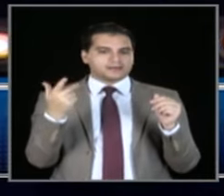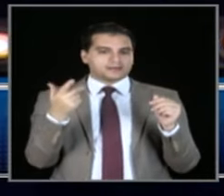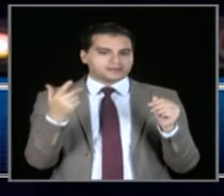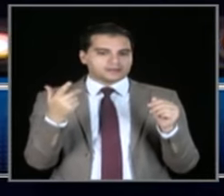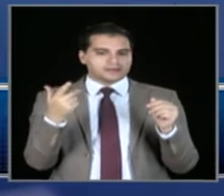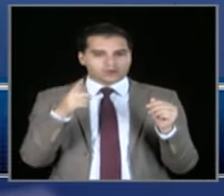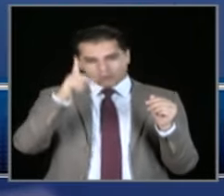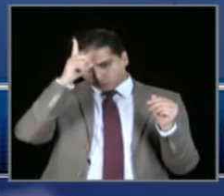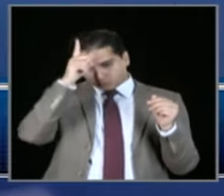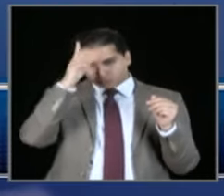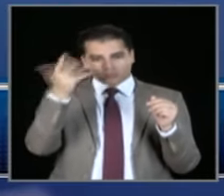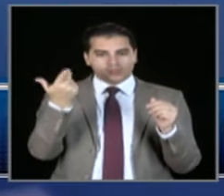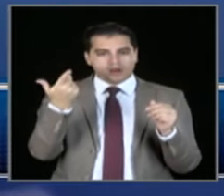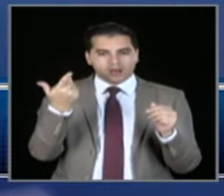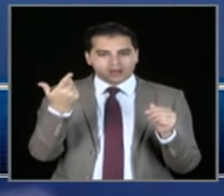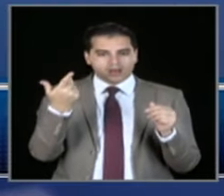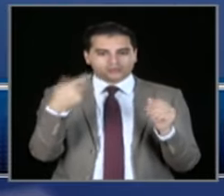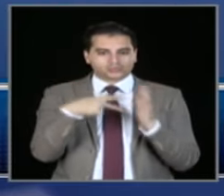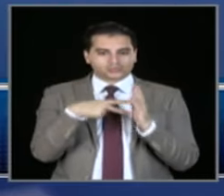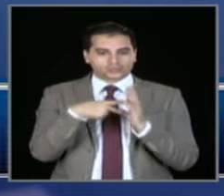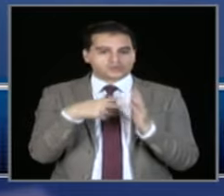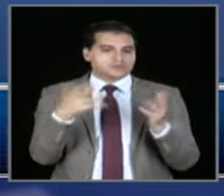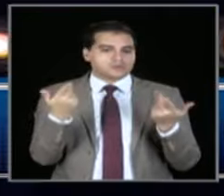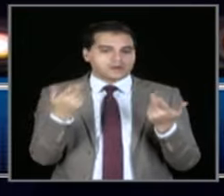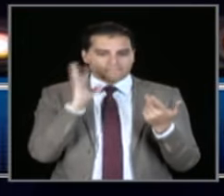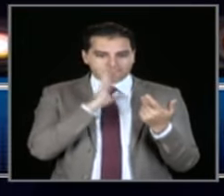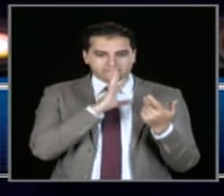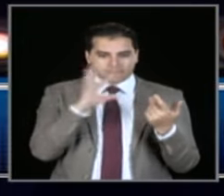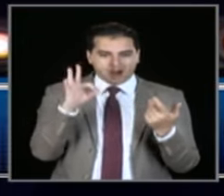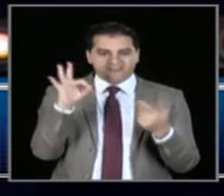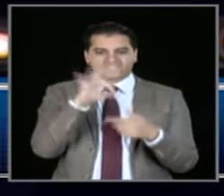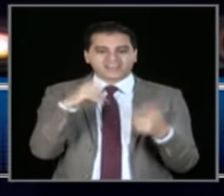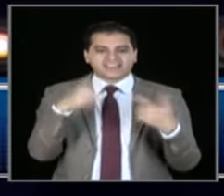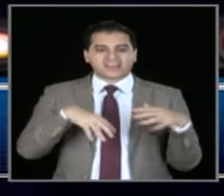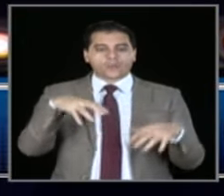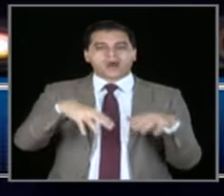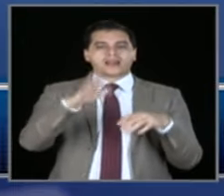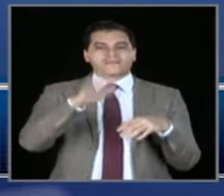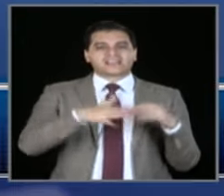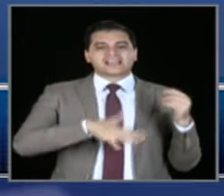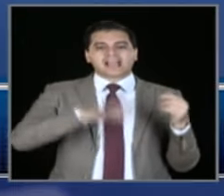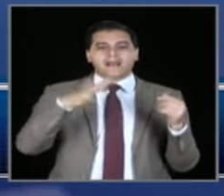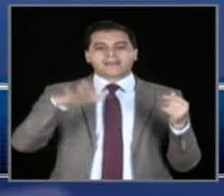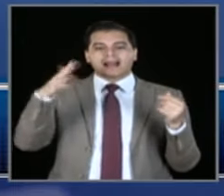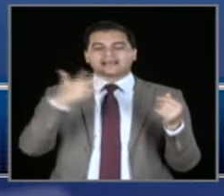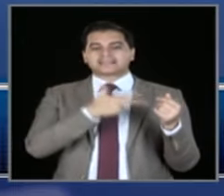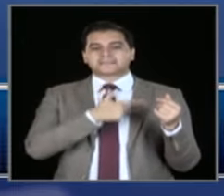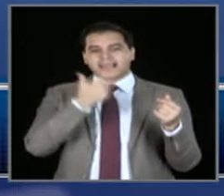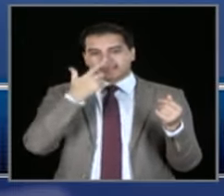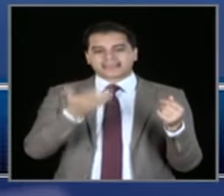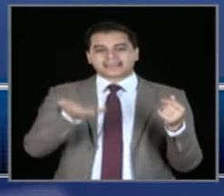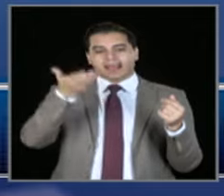ارتفاعه حوالي 1000 متر. بيرجع اسمه لمقام موجود أعلى قمته. دولة